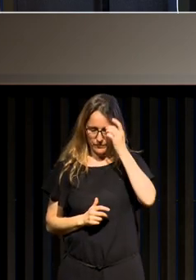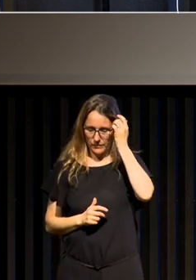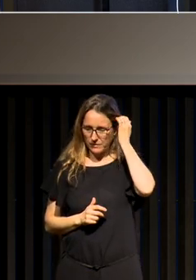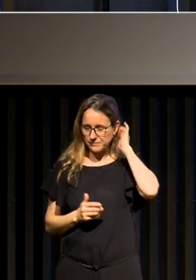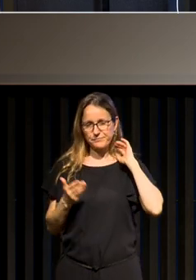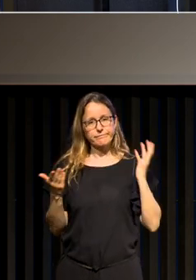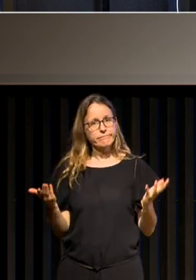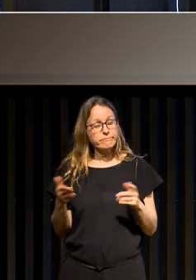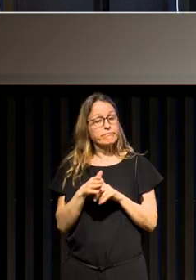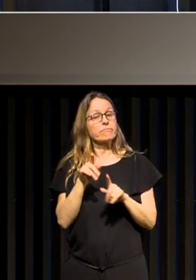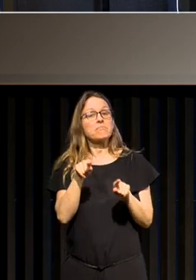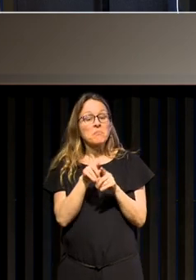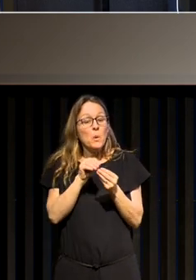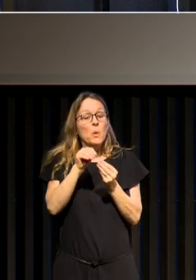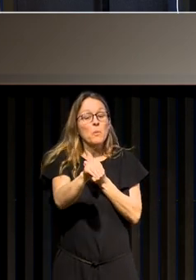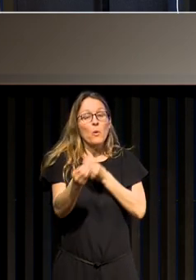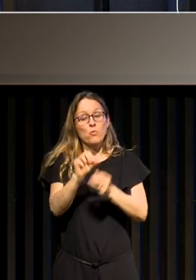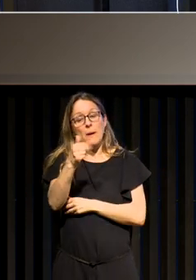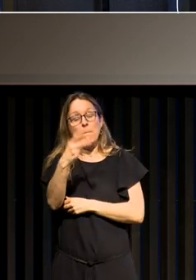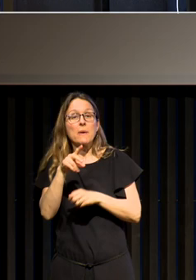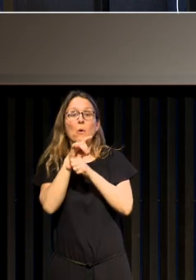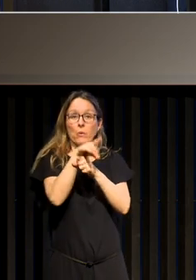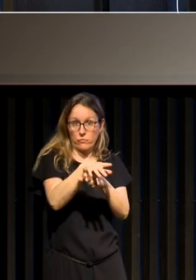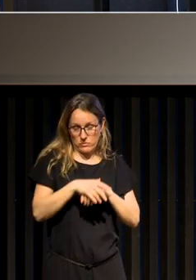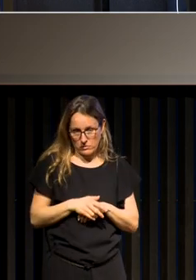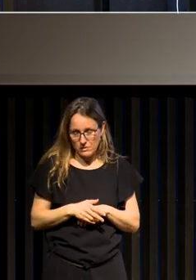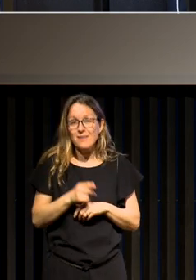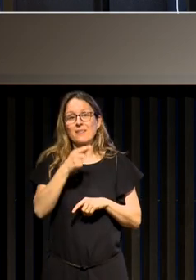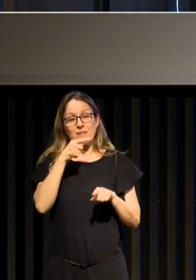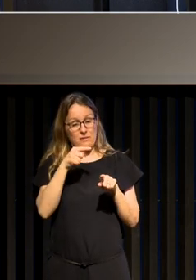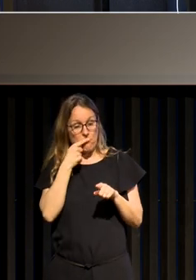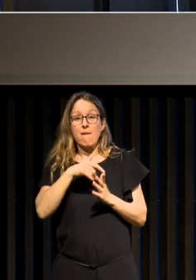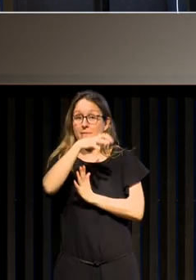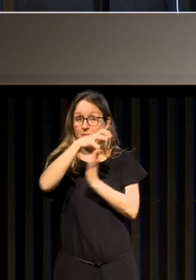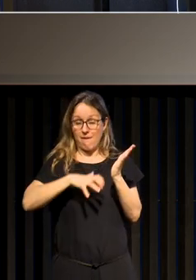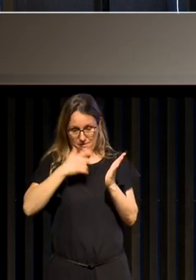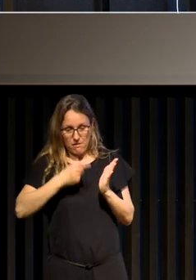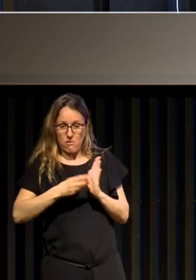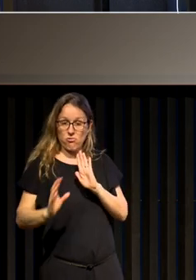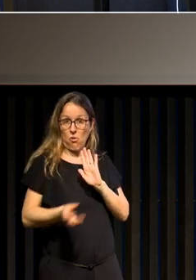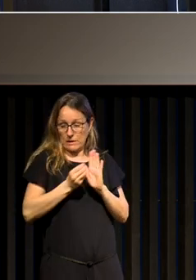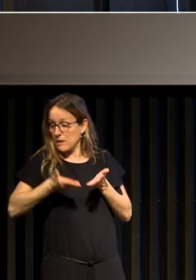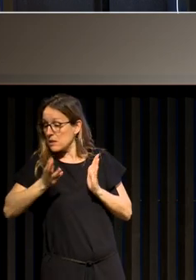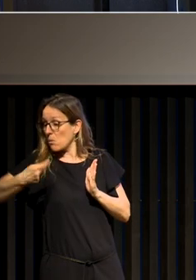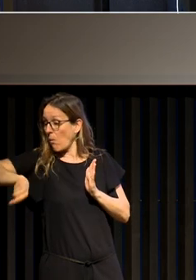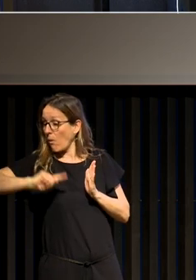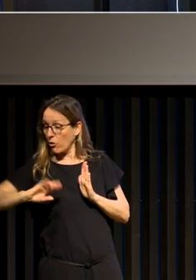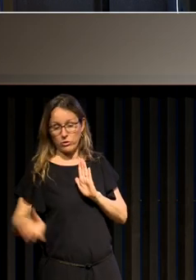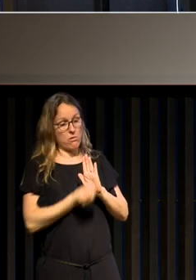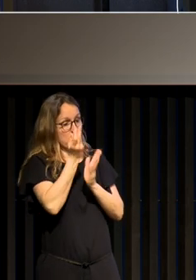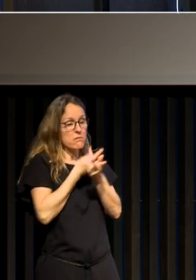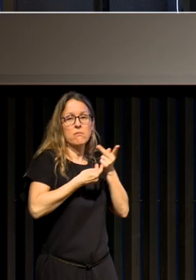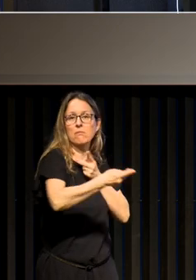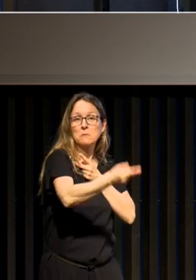Les motifs de report ou de refus d'une AMP sont communiqués aux écrits par écrit aux demandeurs dès lors qu'ils en font la